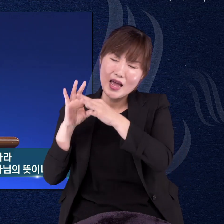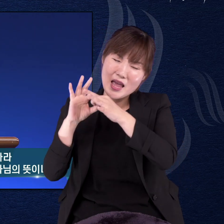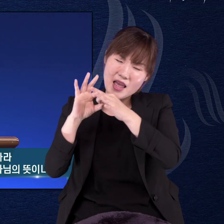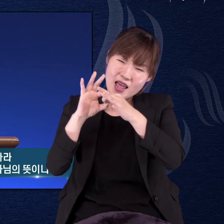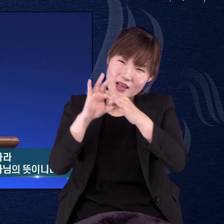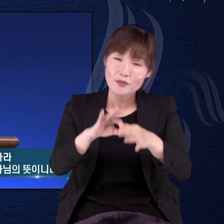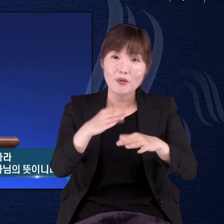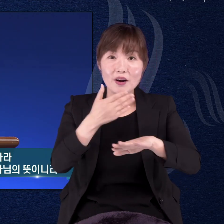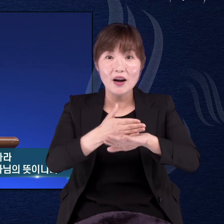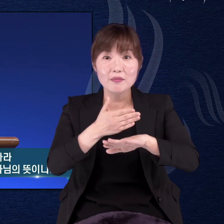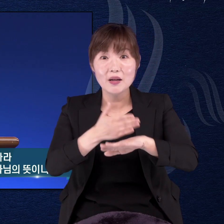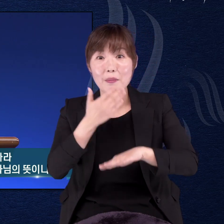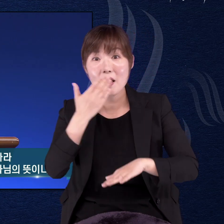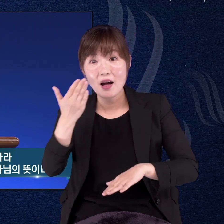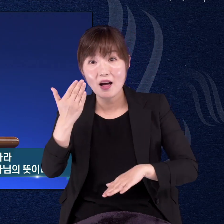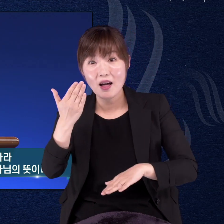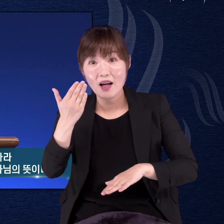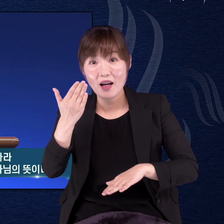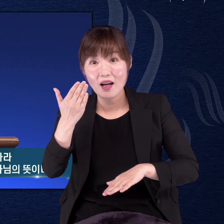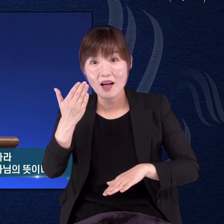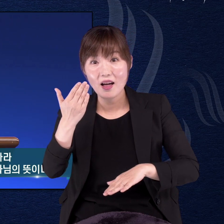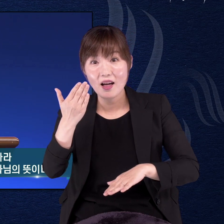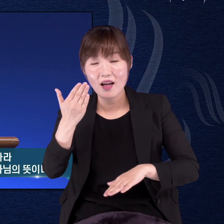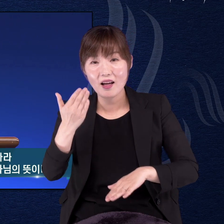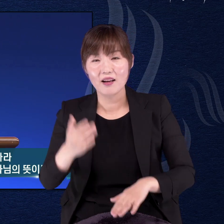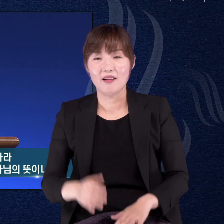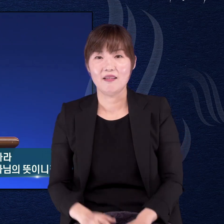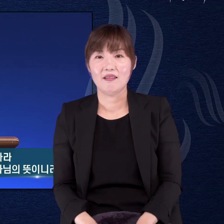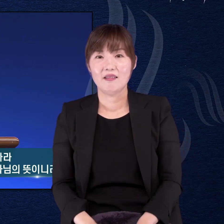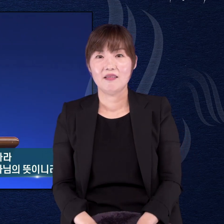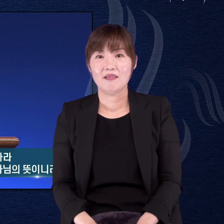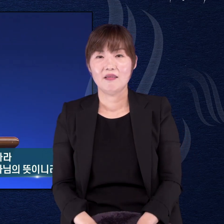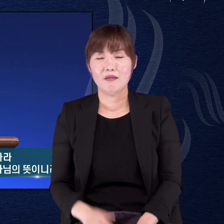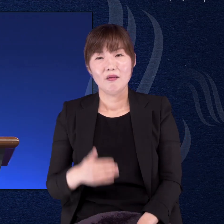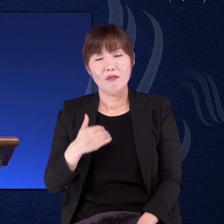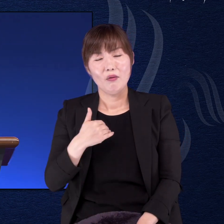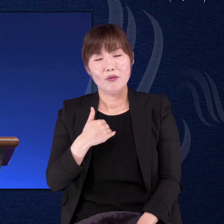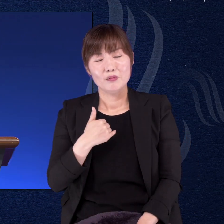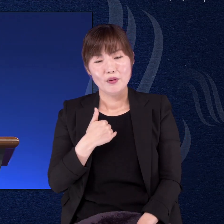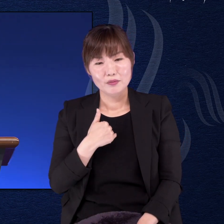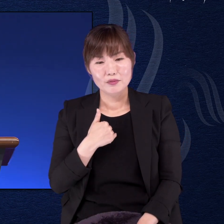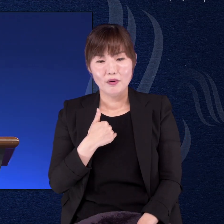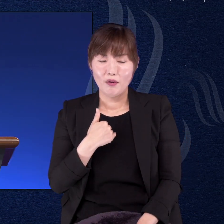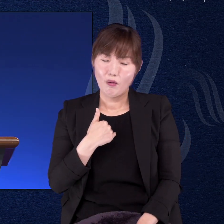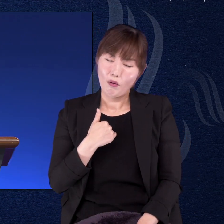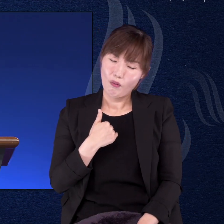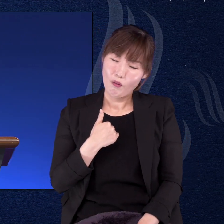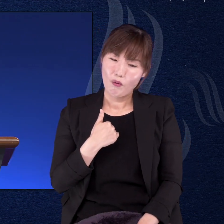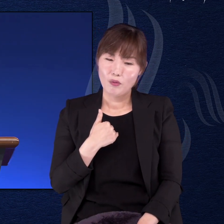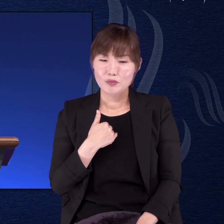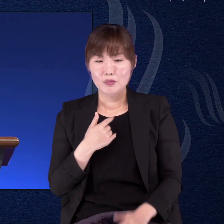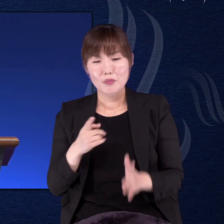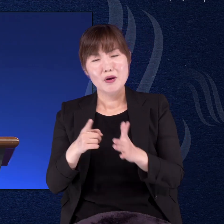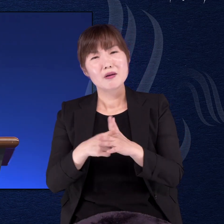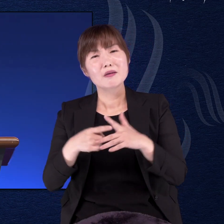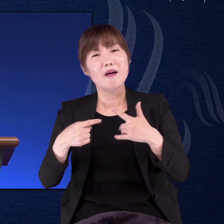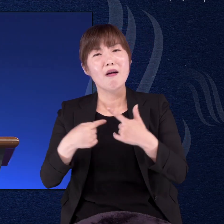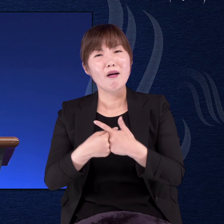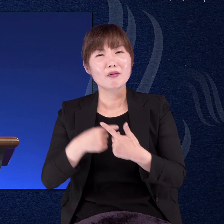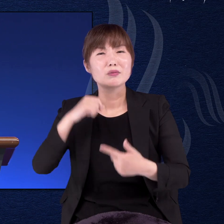이 세 말씀은 저는 이게 계속 이렇게 뱅글뱅글 돈다고 생각해요. 항상 기뻐하라.